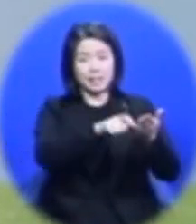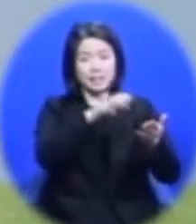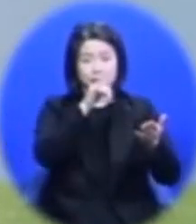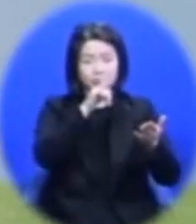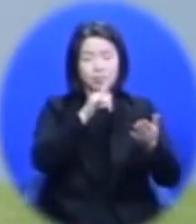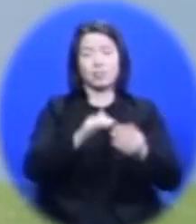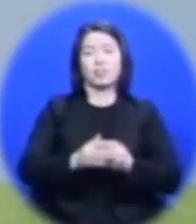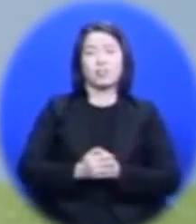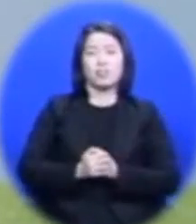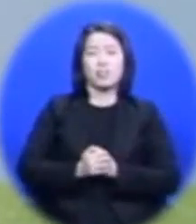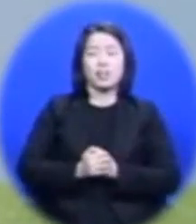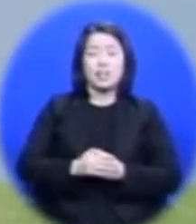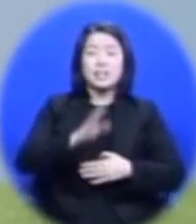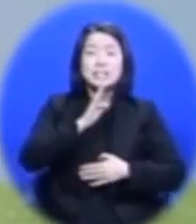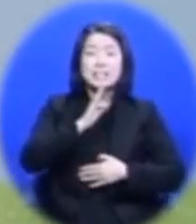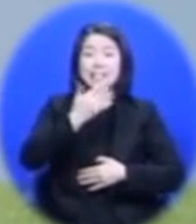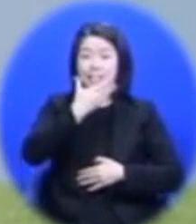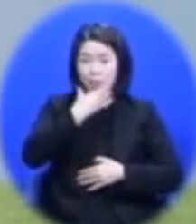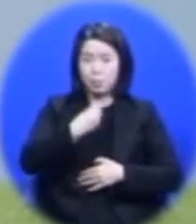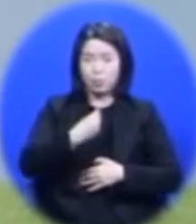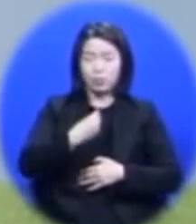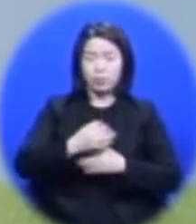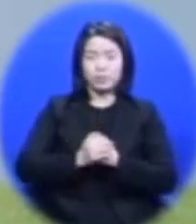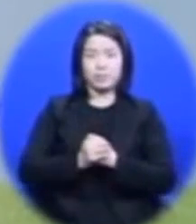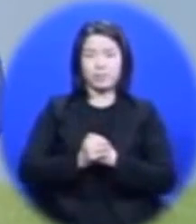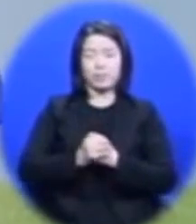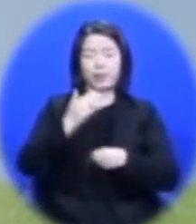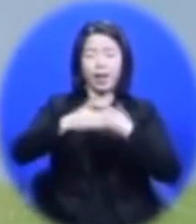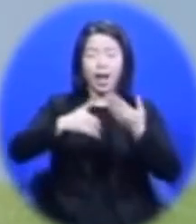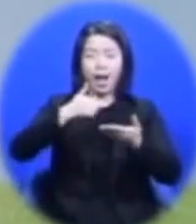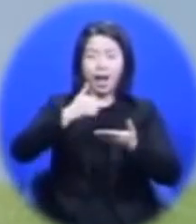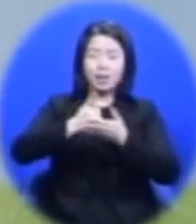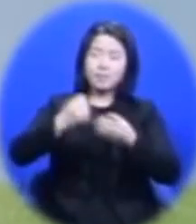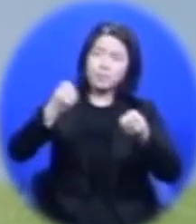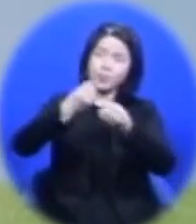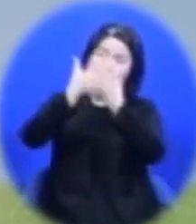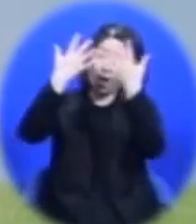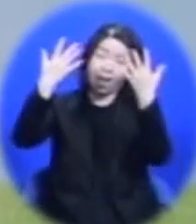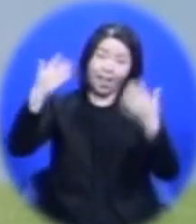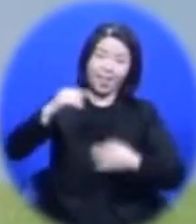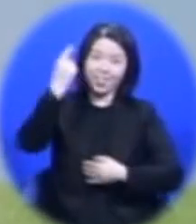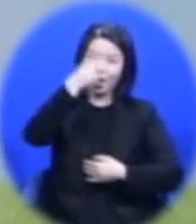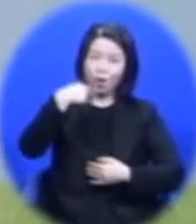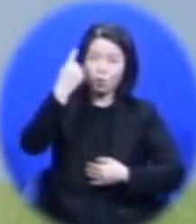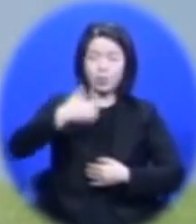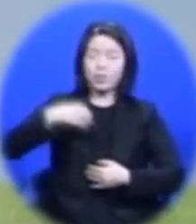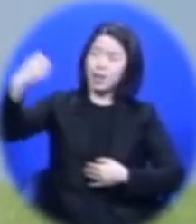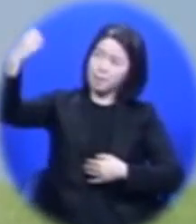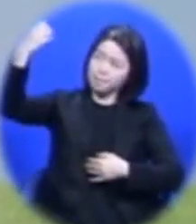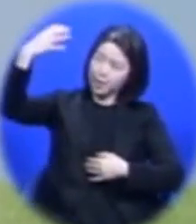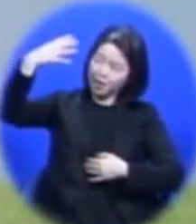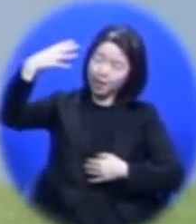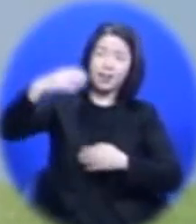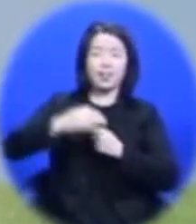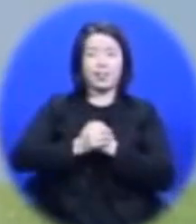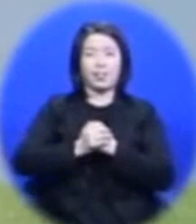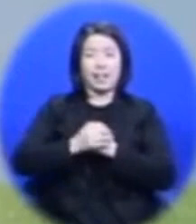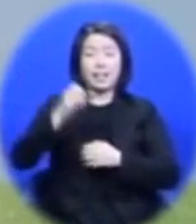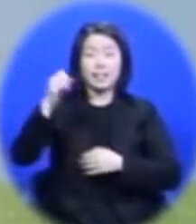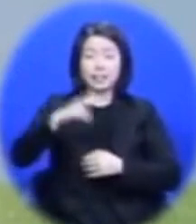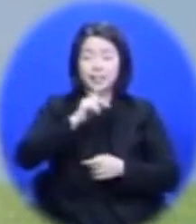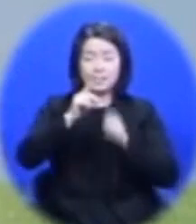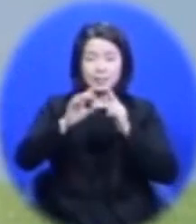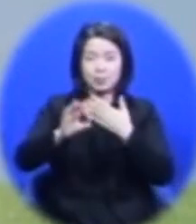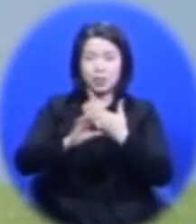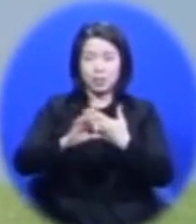간구합니다. 그러니까 진짜 복은요, 하나님께서 환한 얼굴로 나를 비추어 주시는 것. 다시 말하면